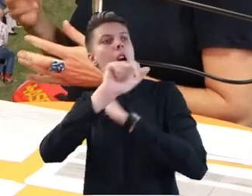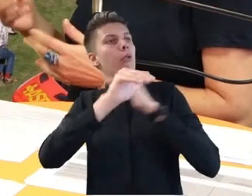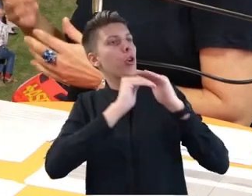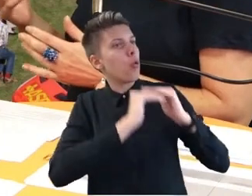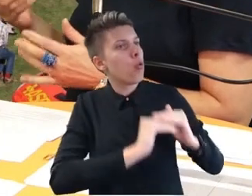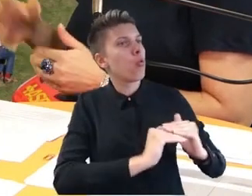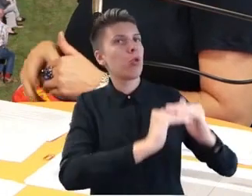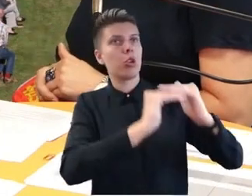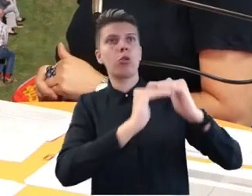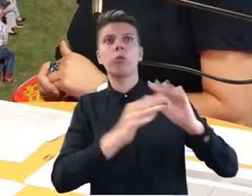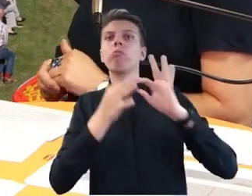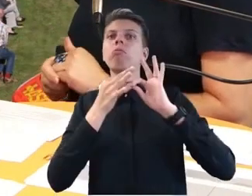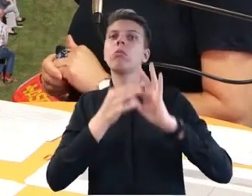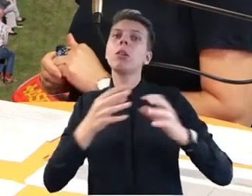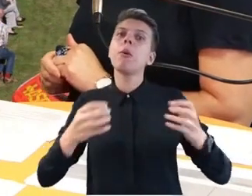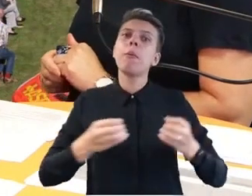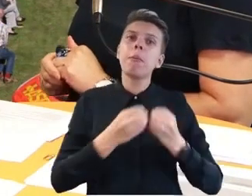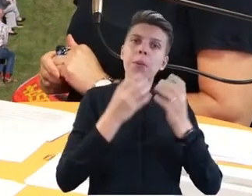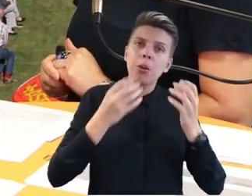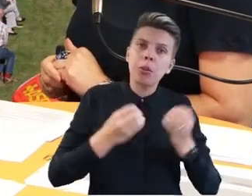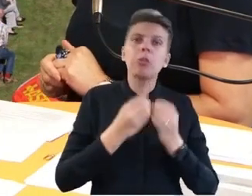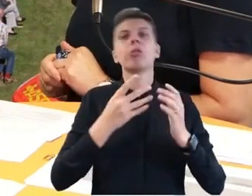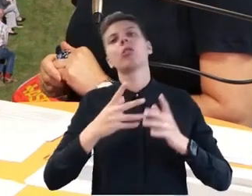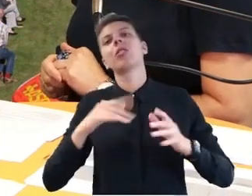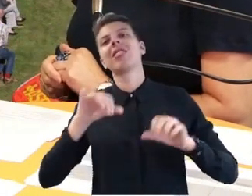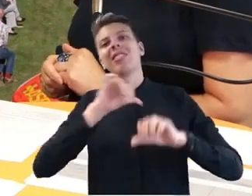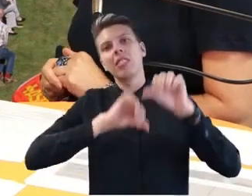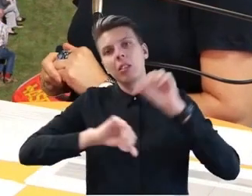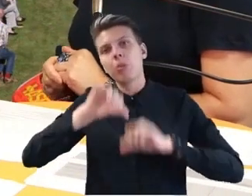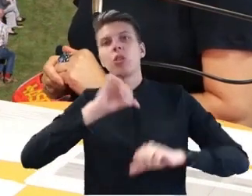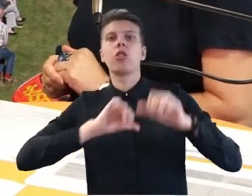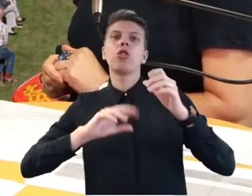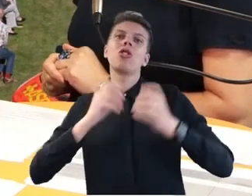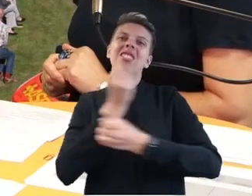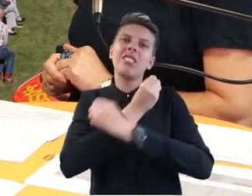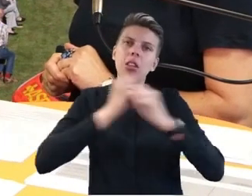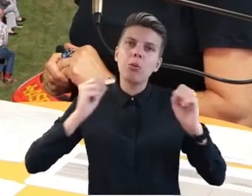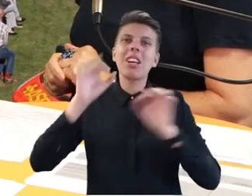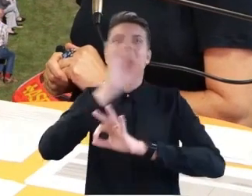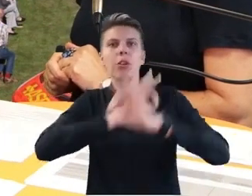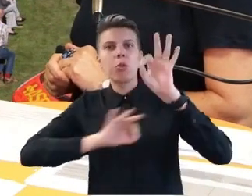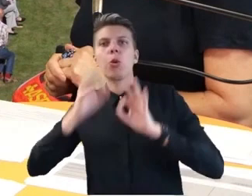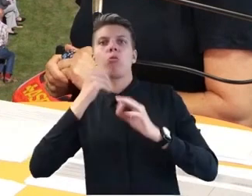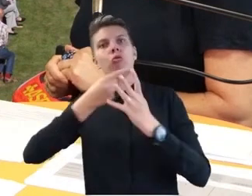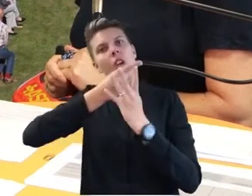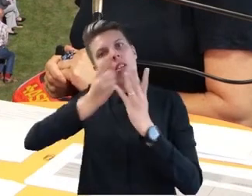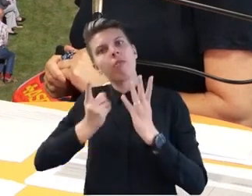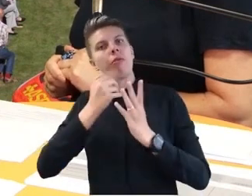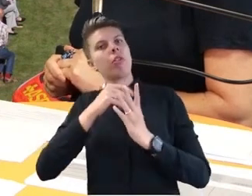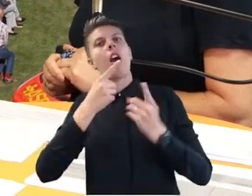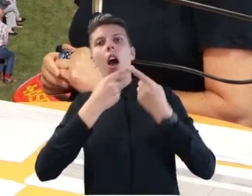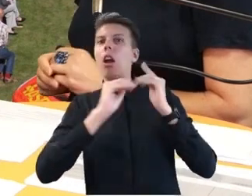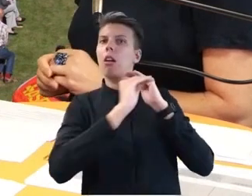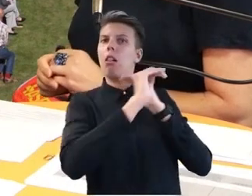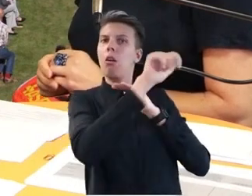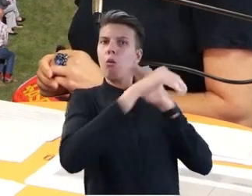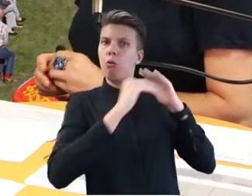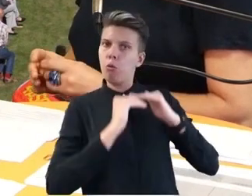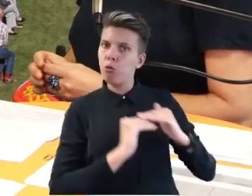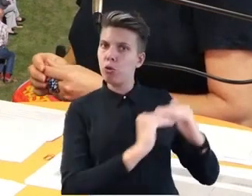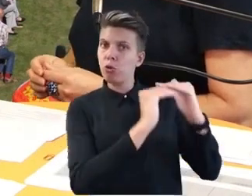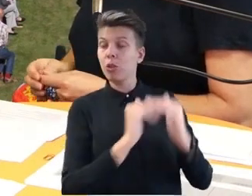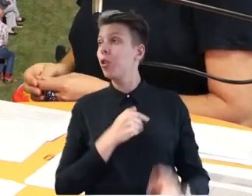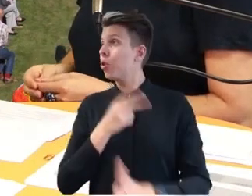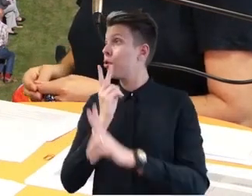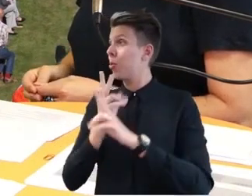der chemischen biologischen radiologischen und nuklearen gefahren betrifft ja das ist richtig wir unterstützen aktuell